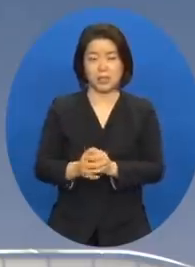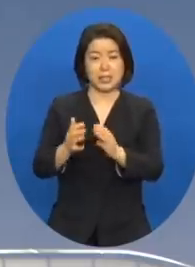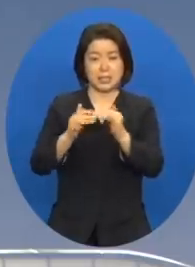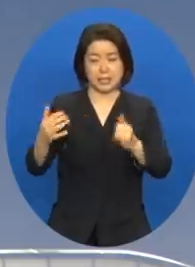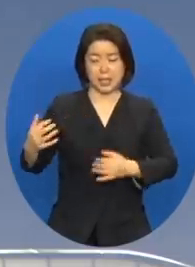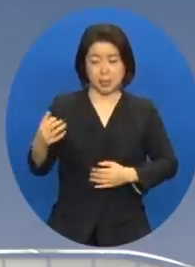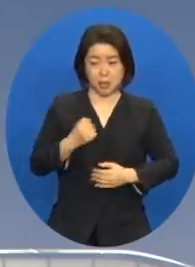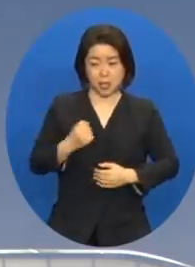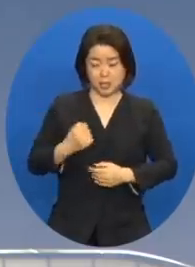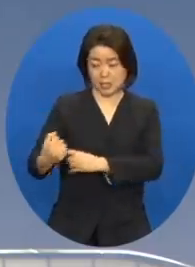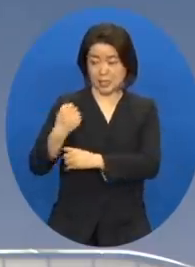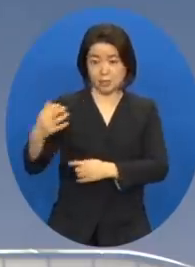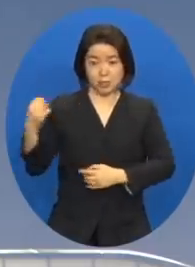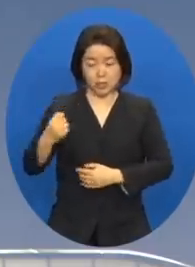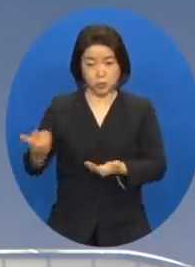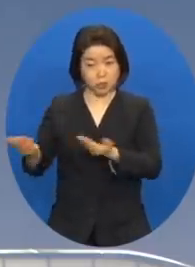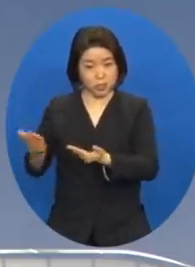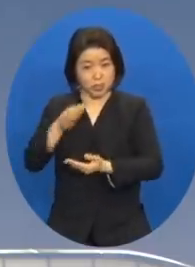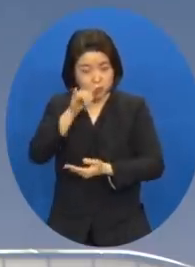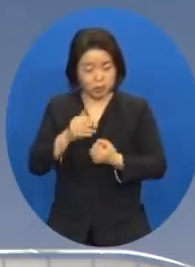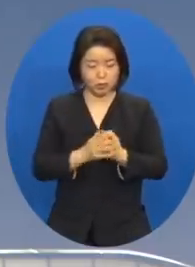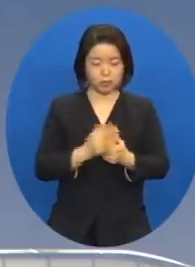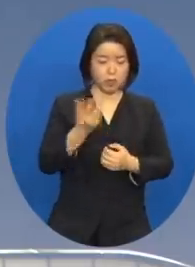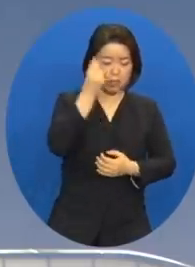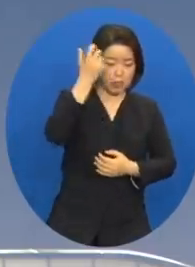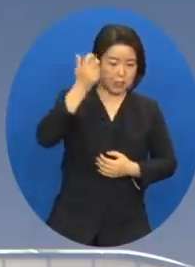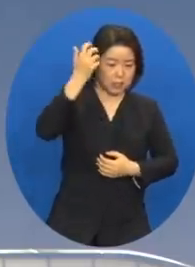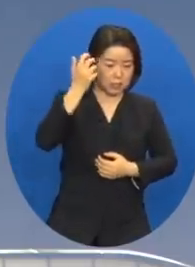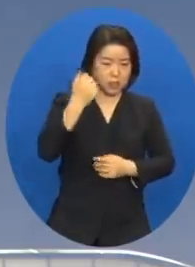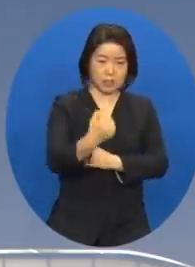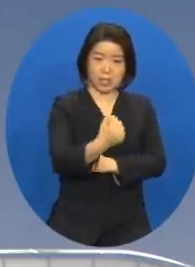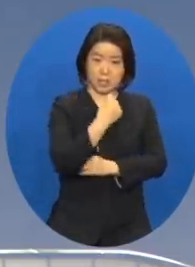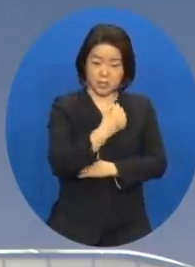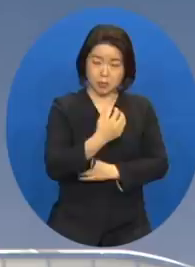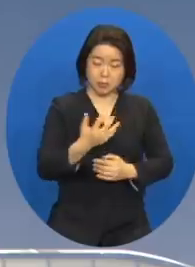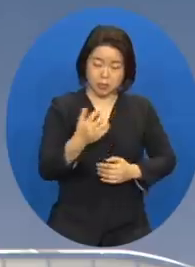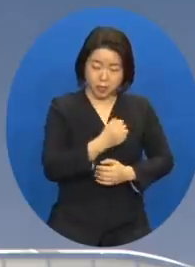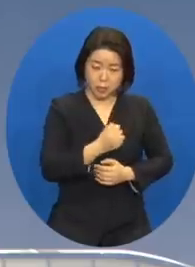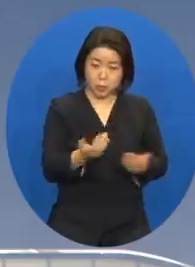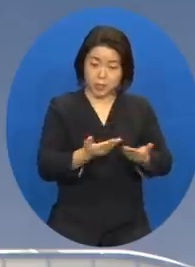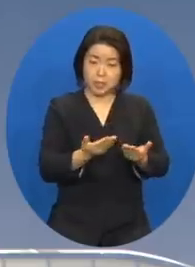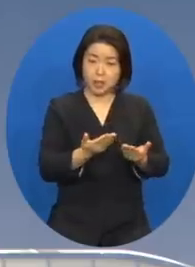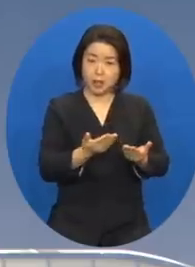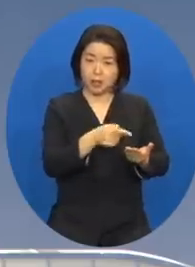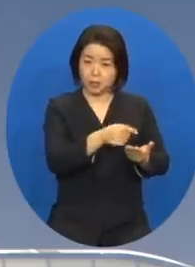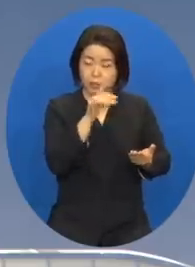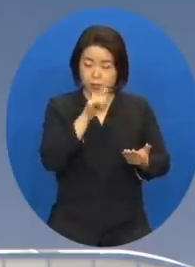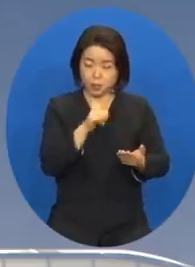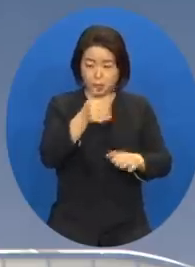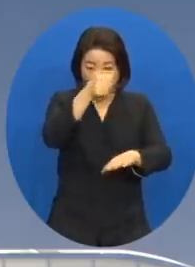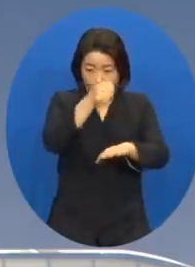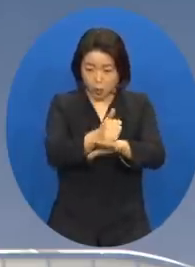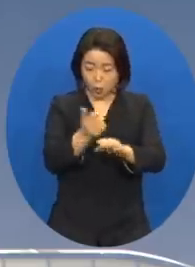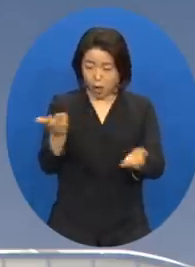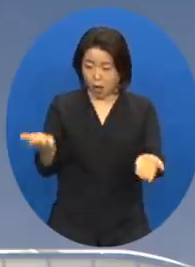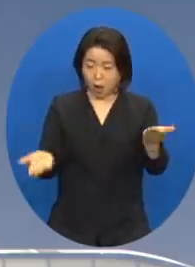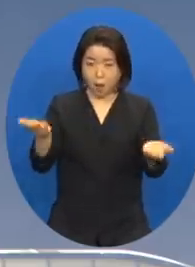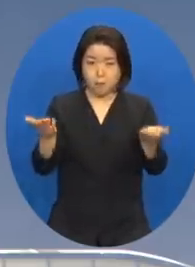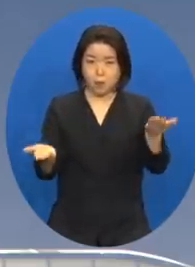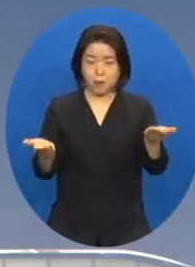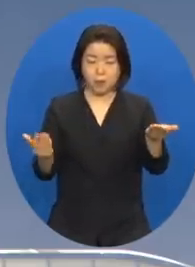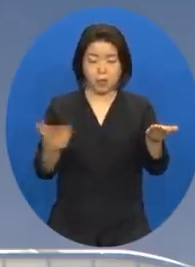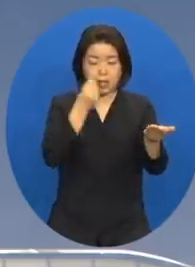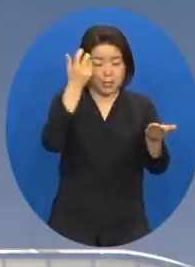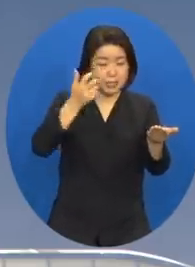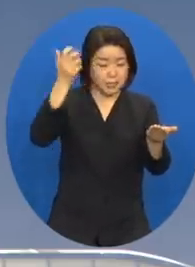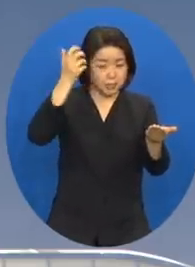능력으로 일하는 경우도 있고 성령의 은사로 일하는 경우가 있는데 결과는 성령의 은사로 일하는 것은